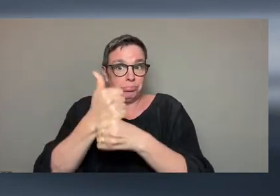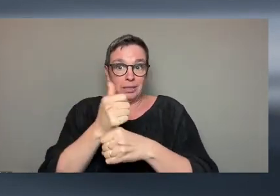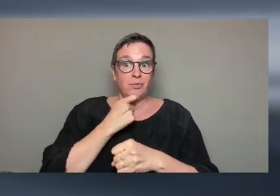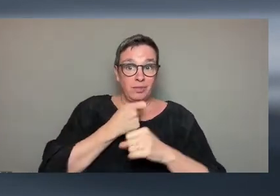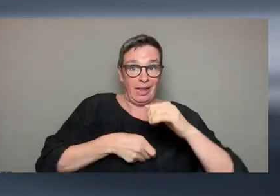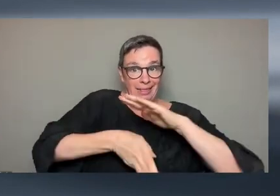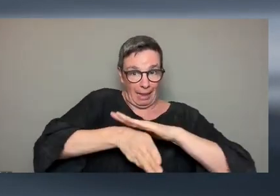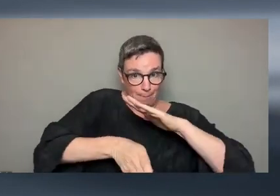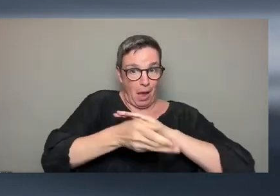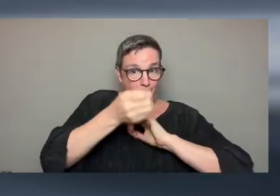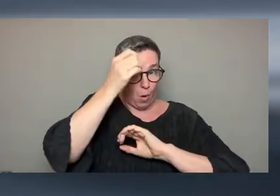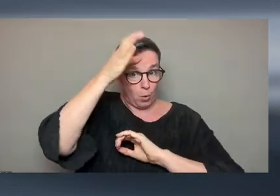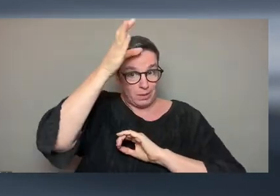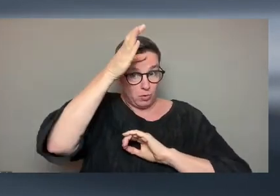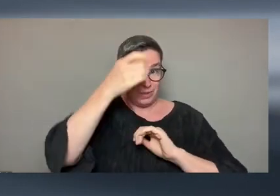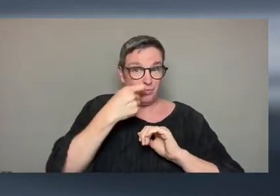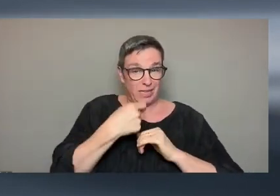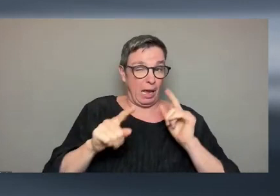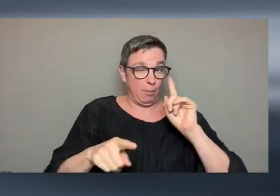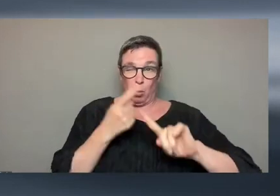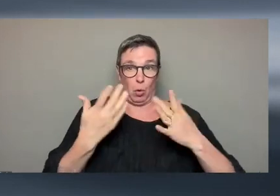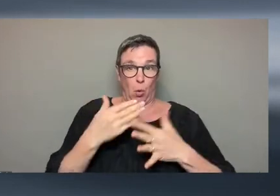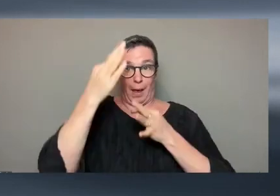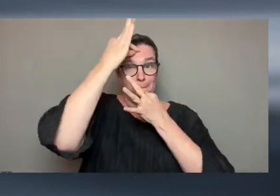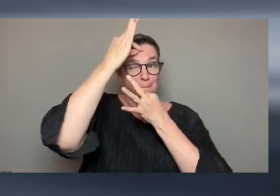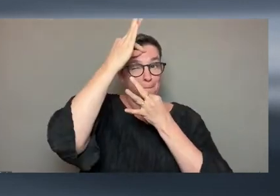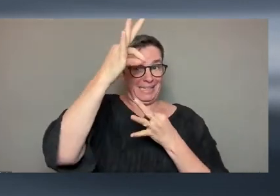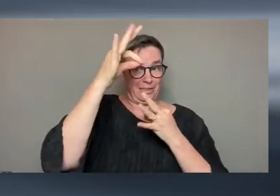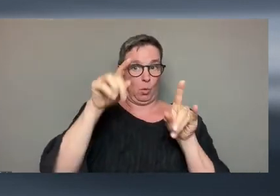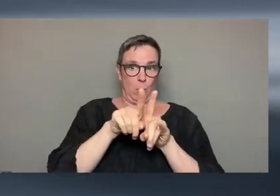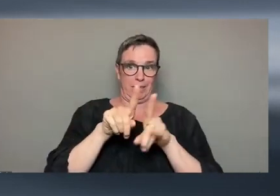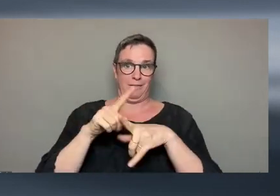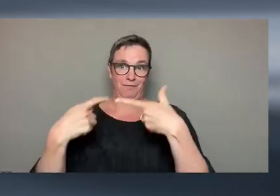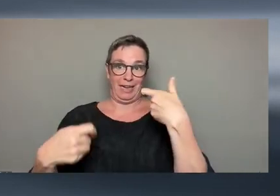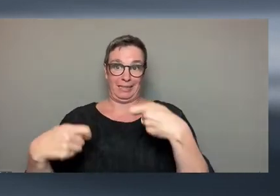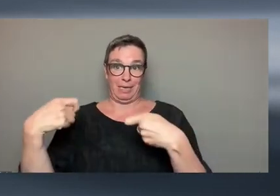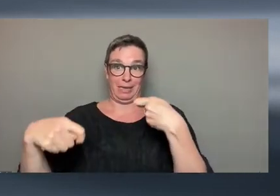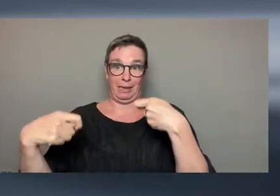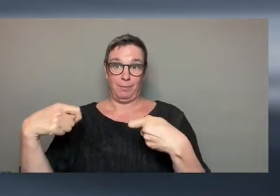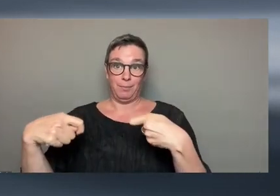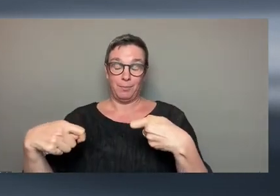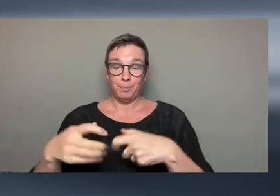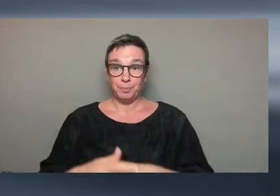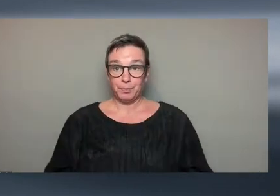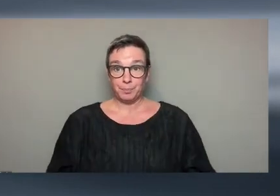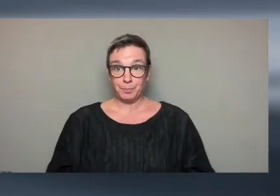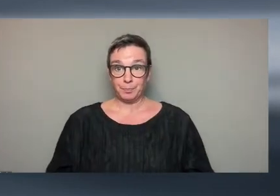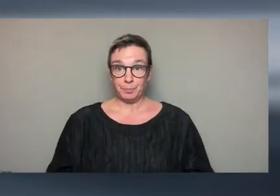était concentré sur la précision et la flexibilité.